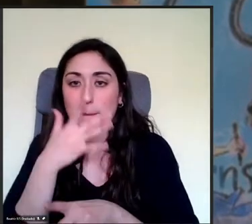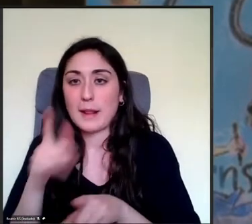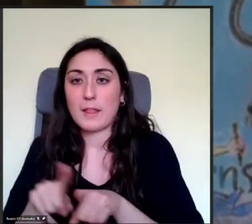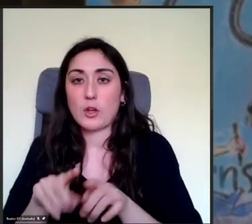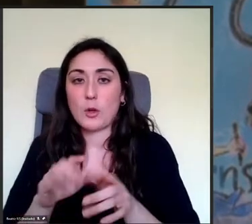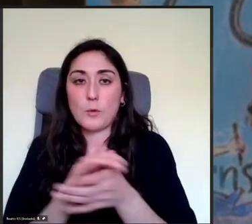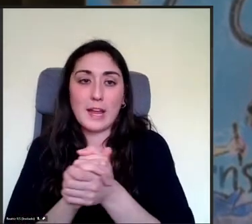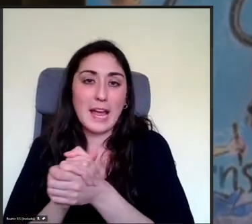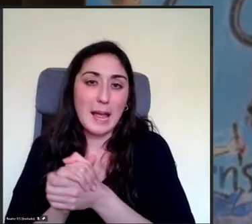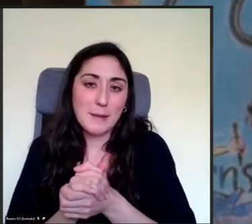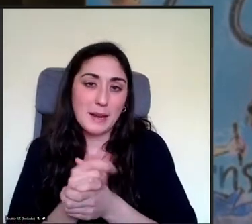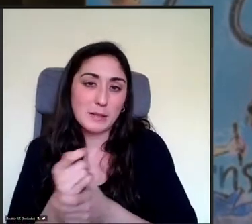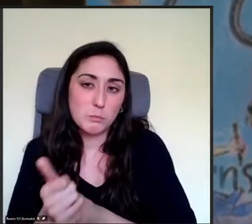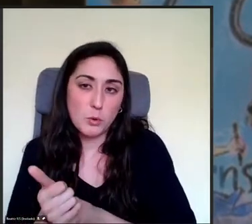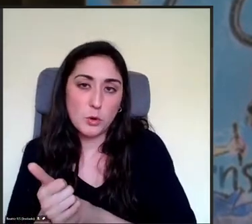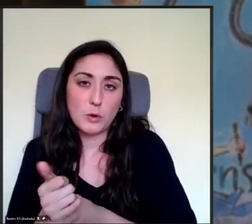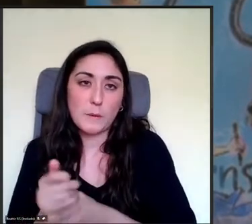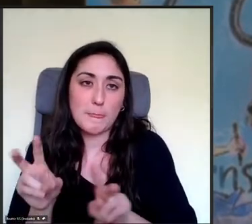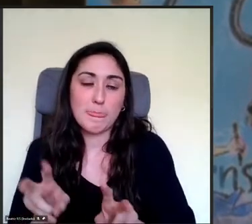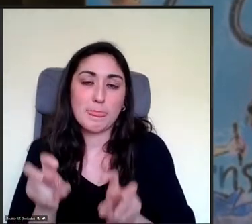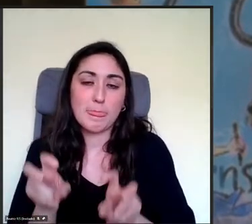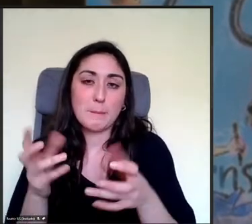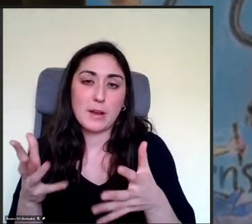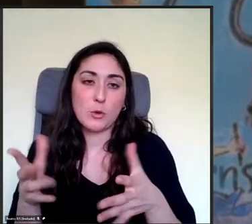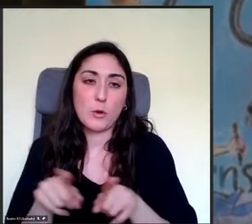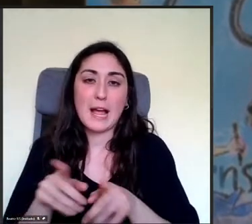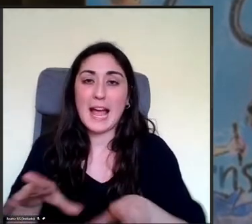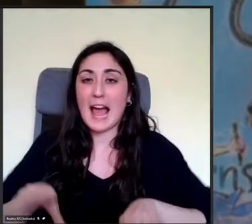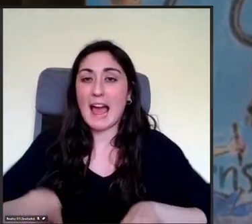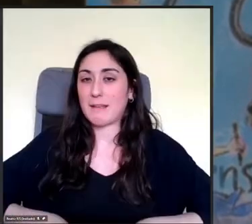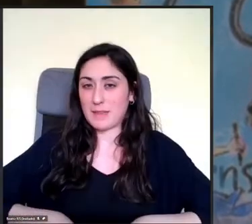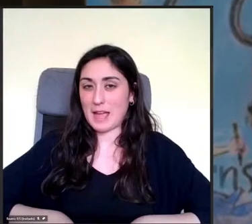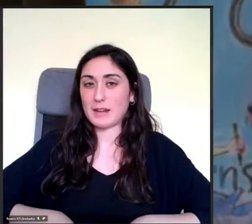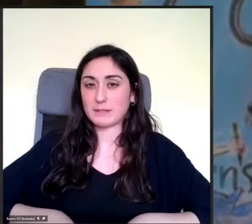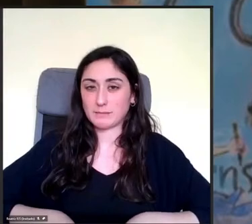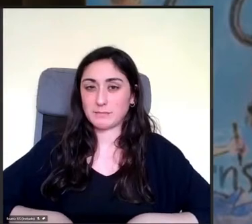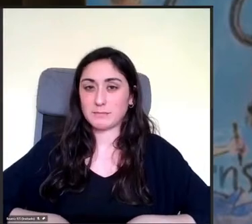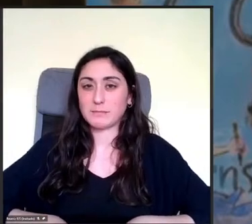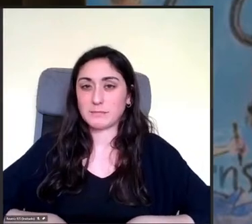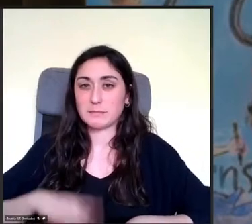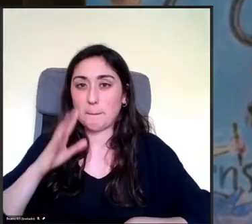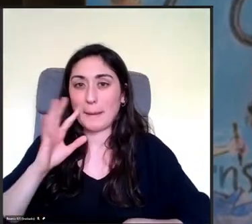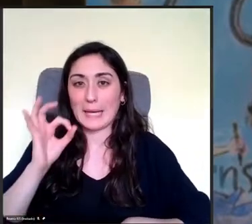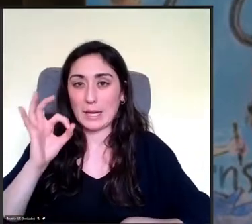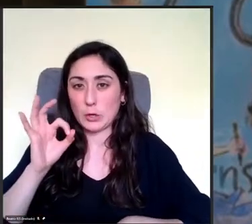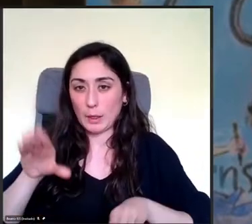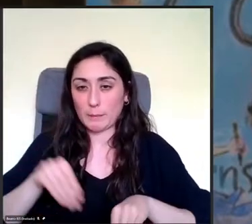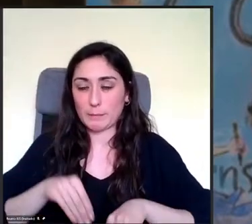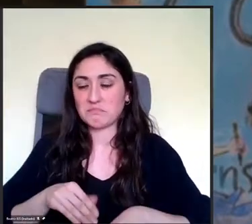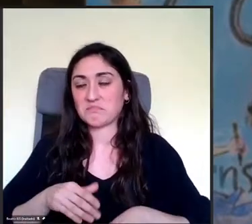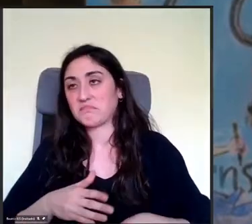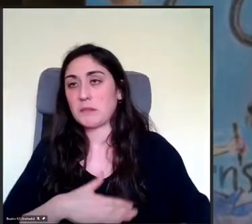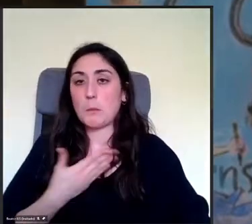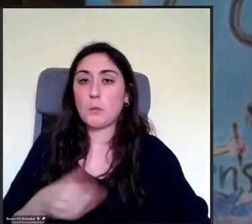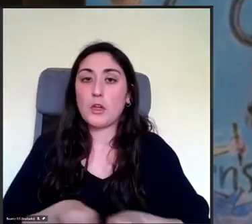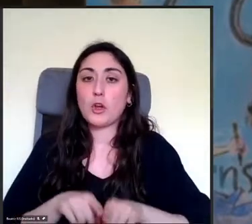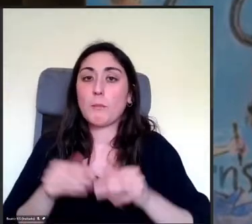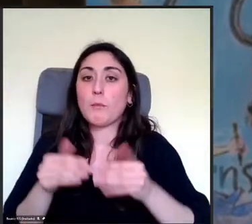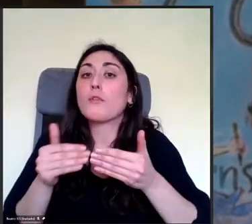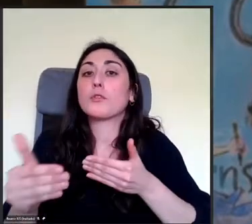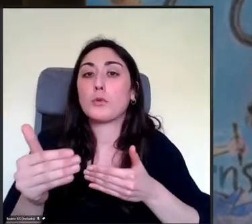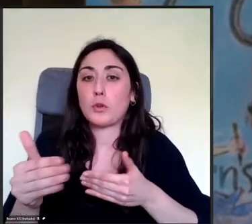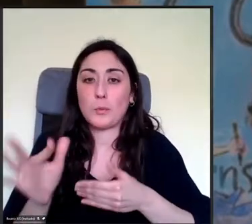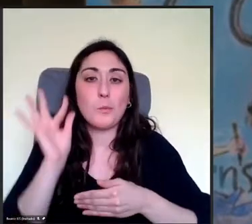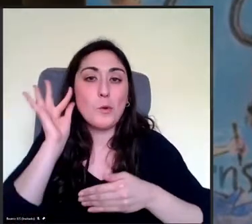general, d'assumir riscos. Per tant, potser és el moment d'empoderar les generacions d'emprenedores a